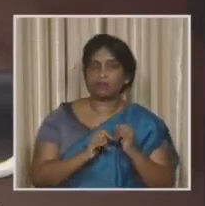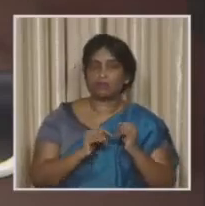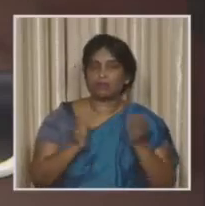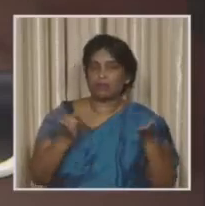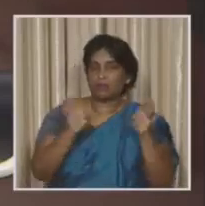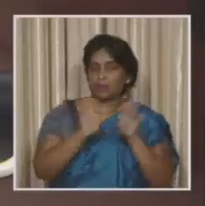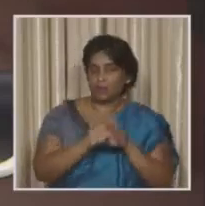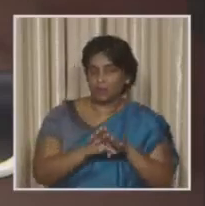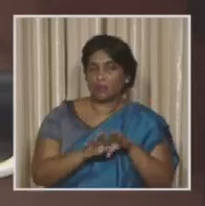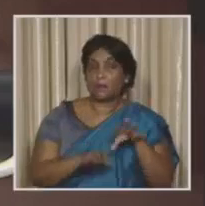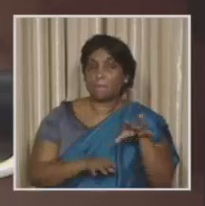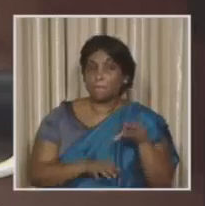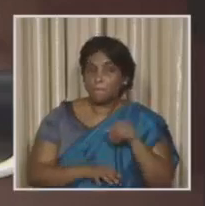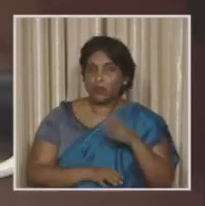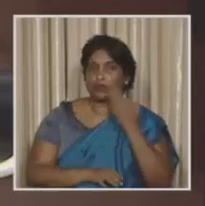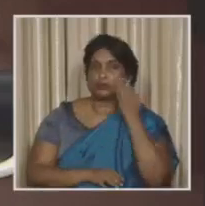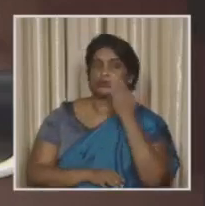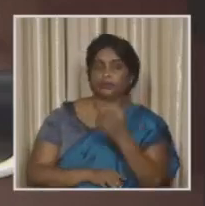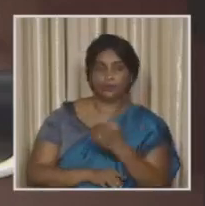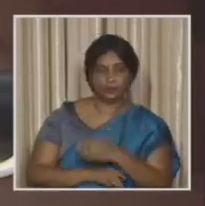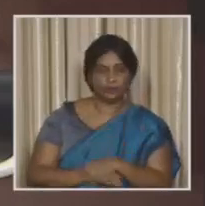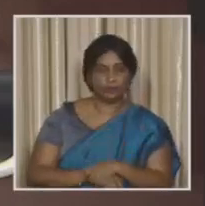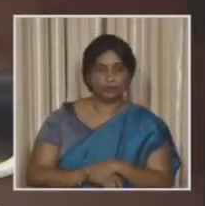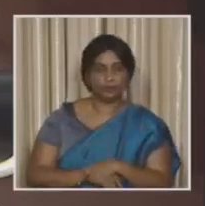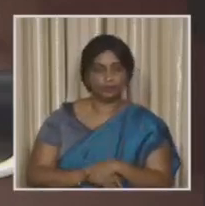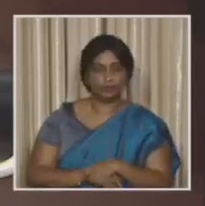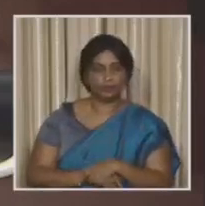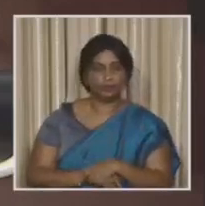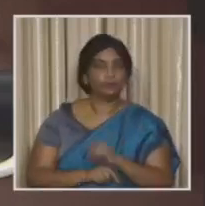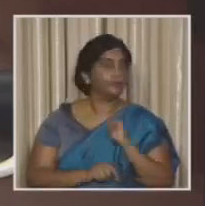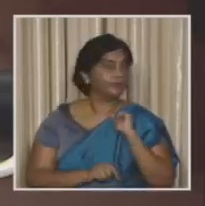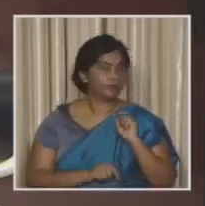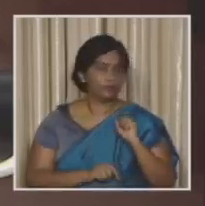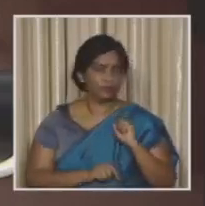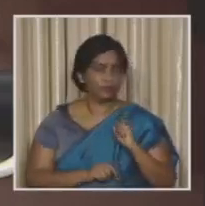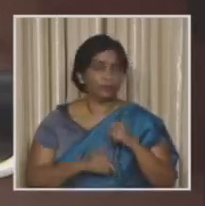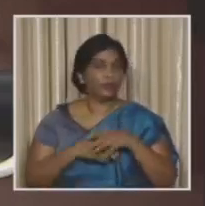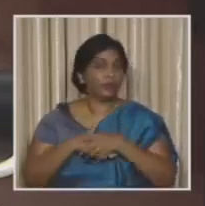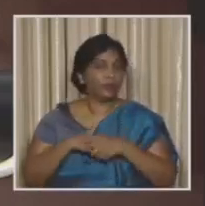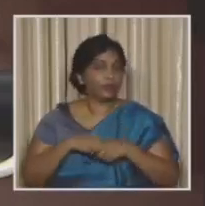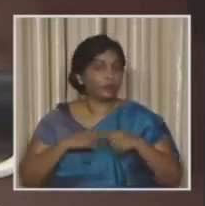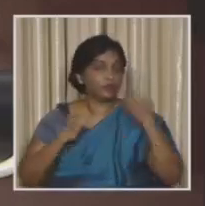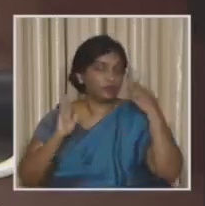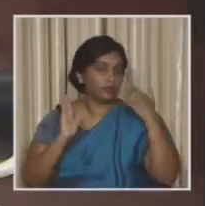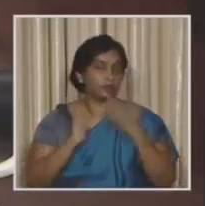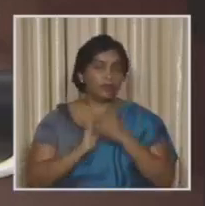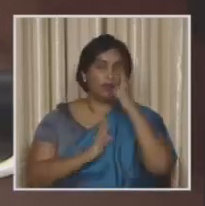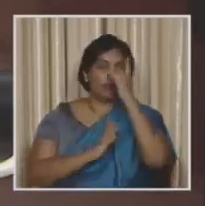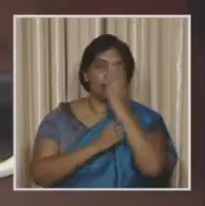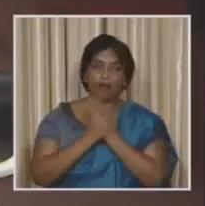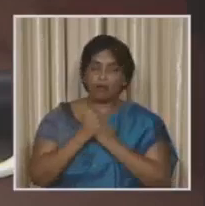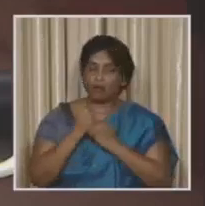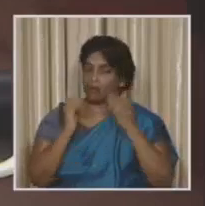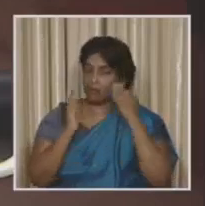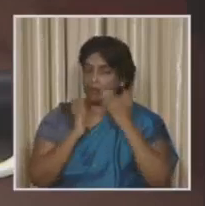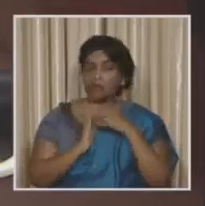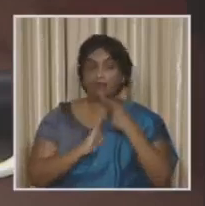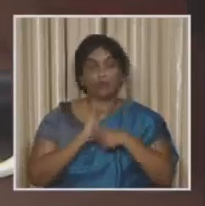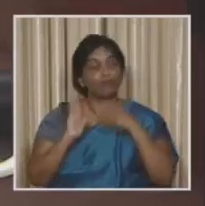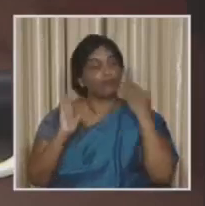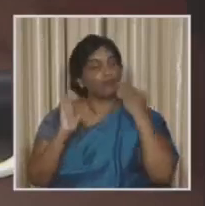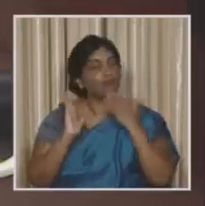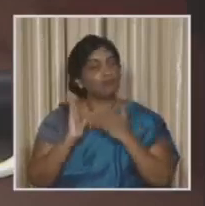bawa bawita karu bawa tamai pinungkaran. Mukade jatiya pilih bandar, agam pilih bandar, mau bima pilih